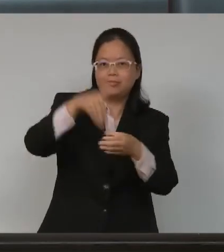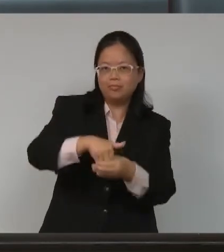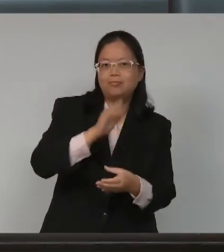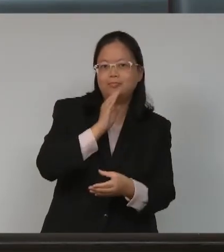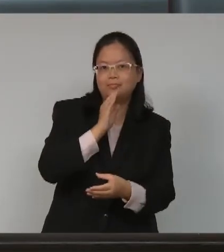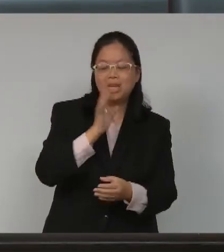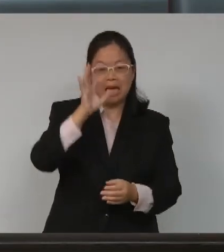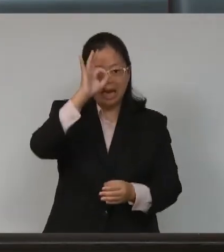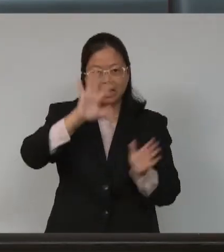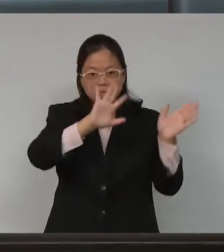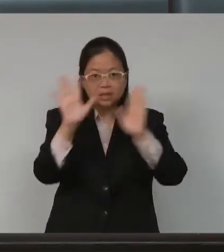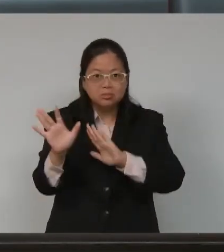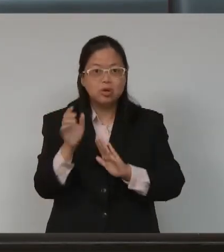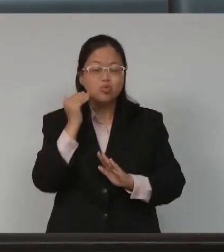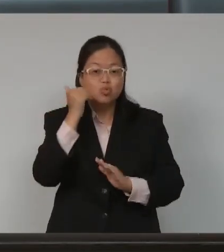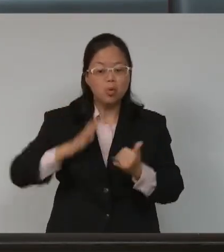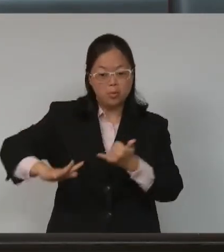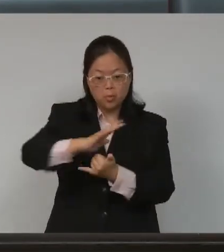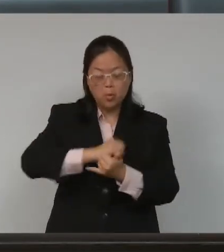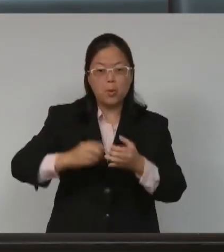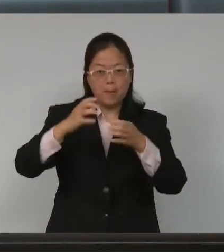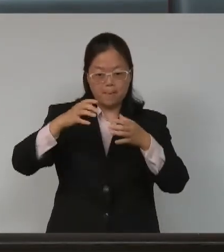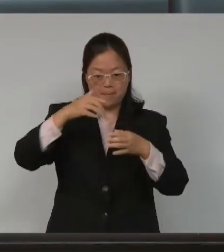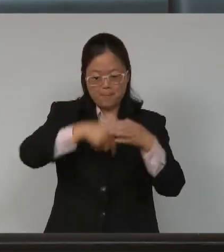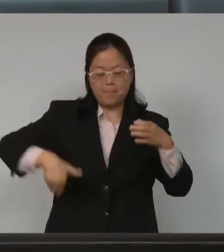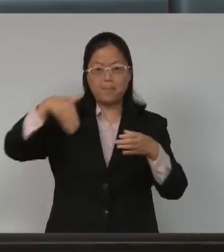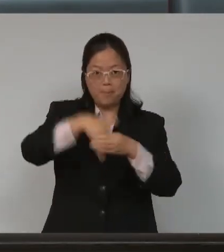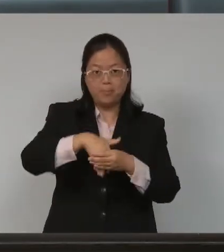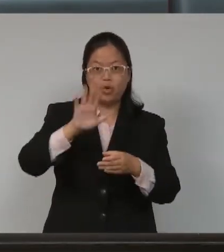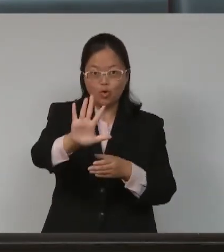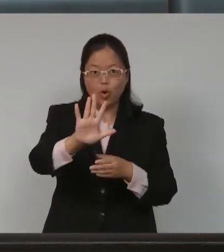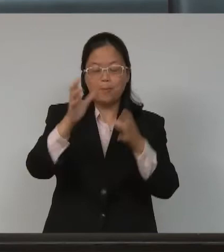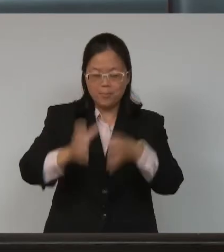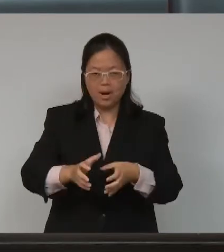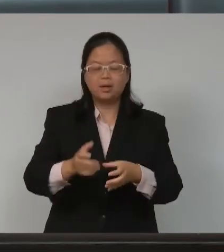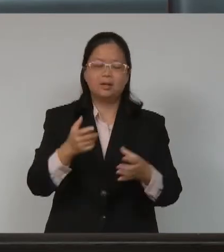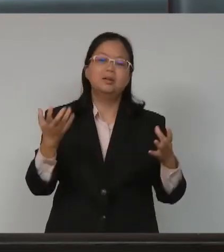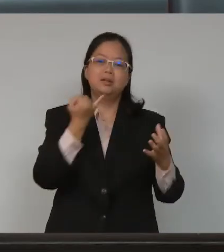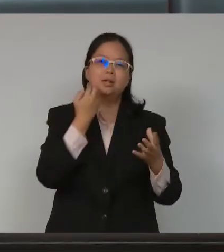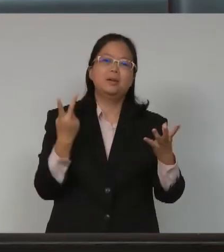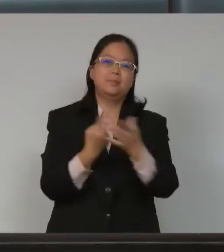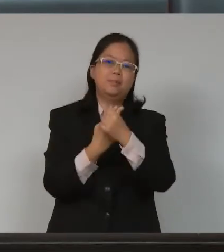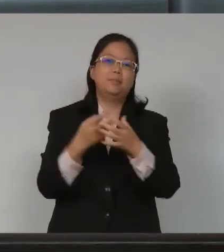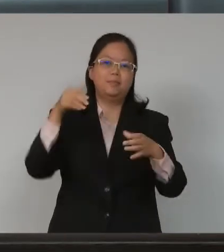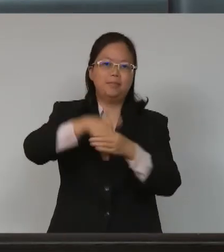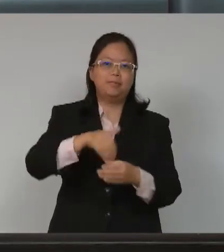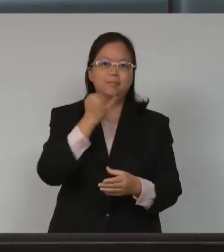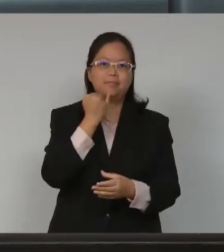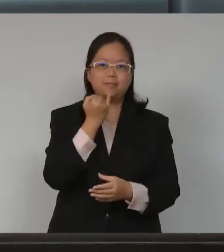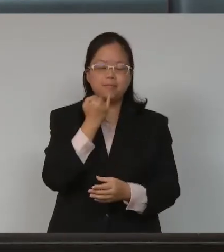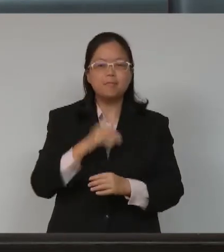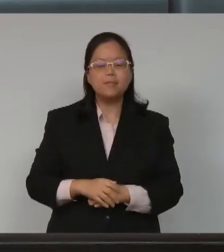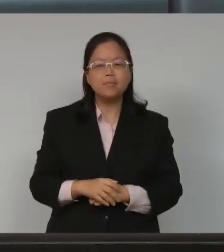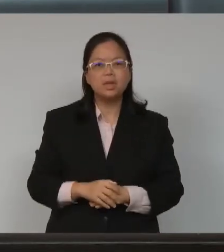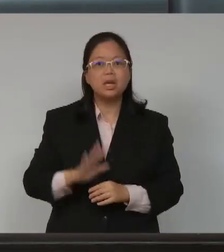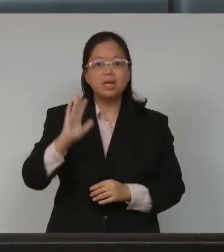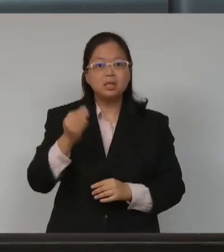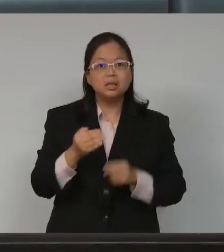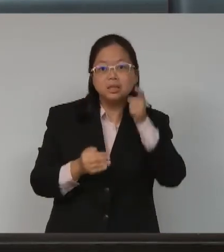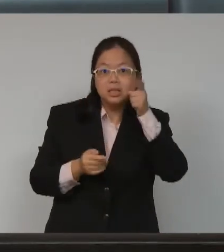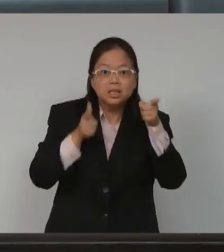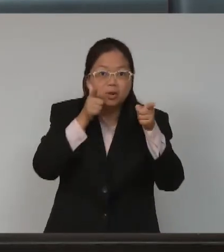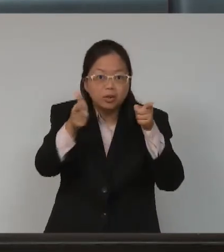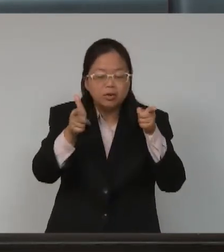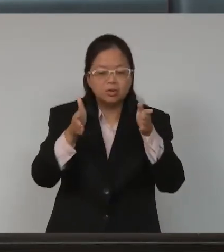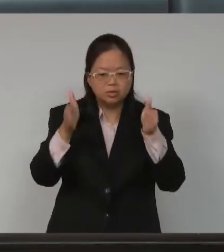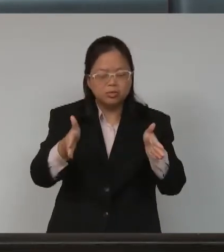间内有没有全国性的选举。那现在问题就在于说，所以1到6个月这其实是一个蛮具体的一个原则，但是我要提